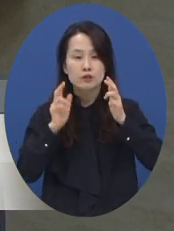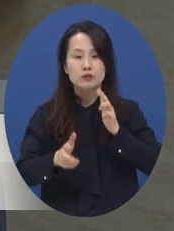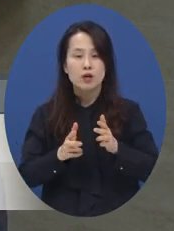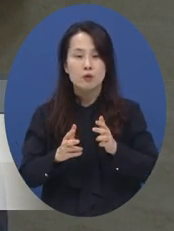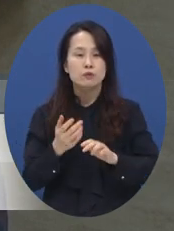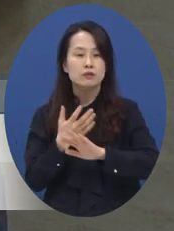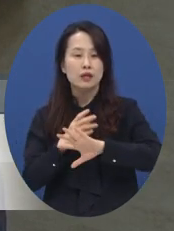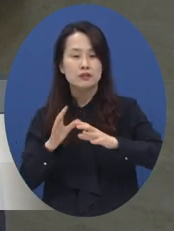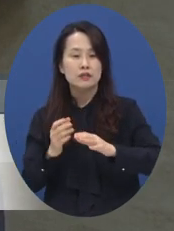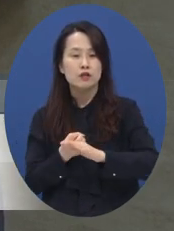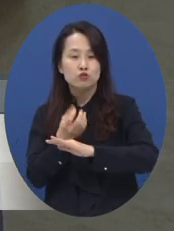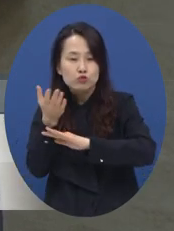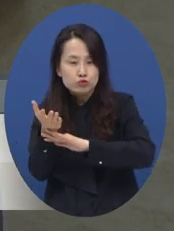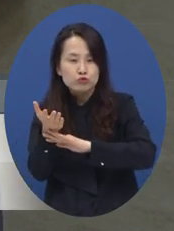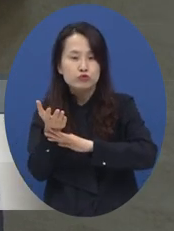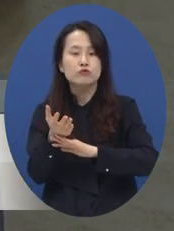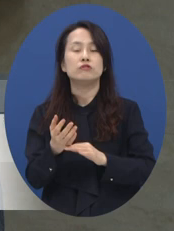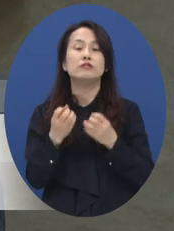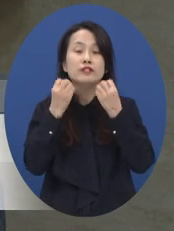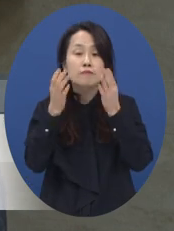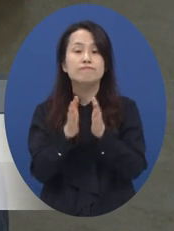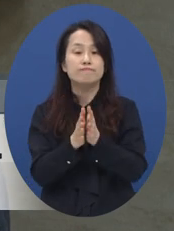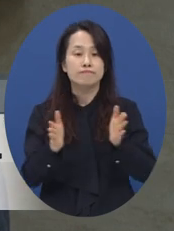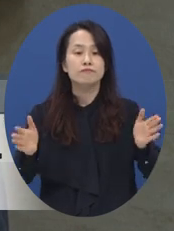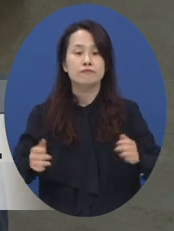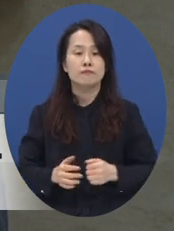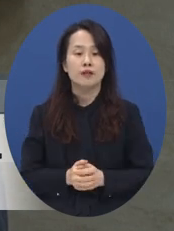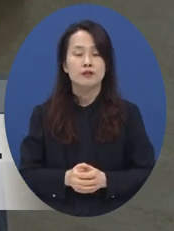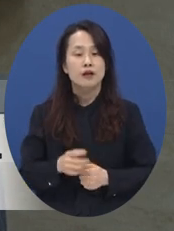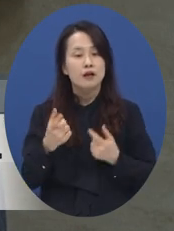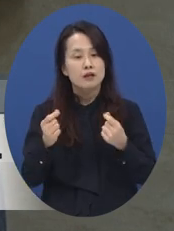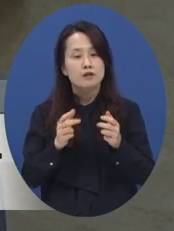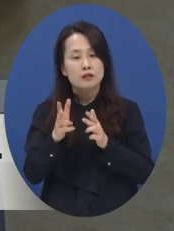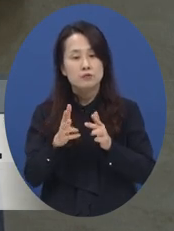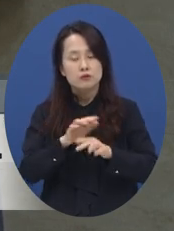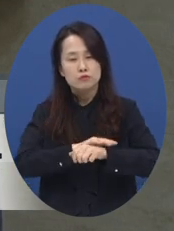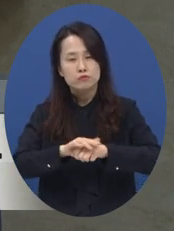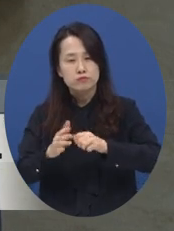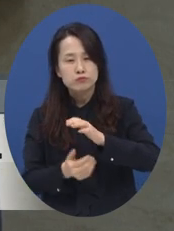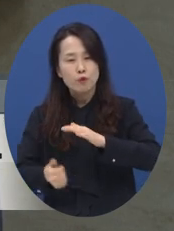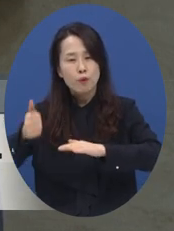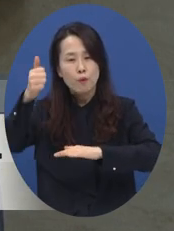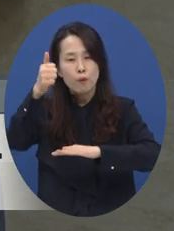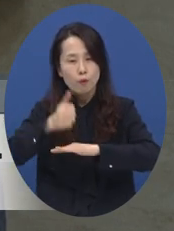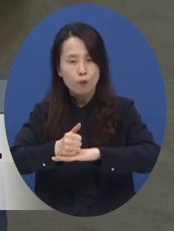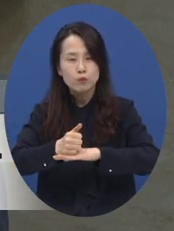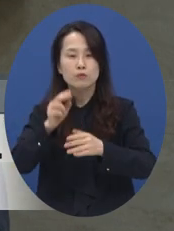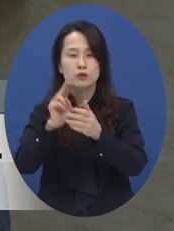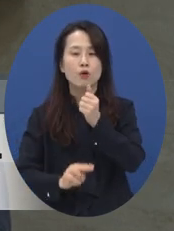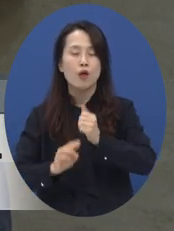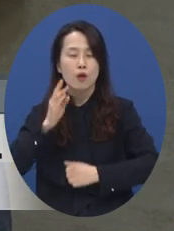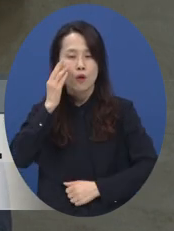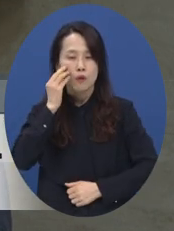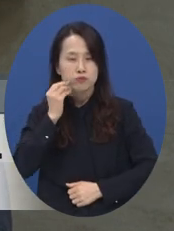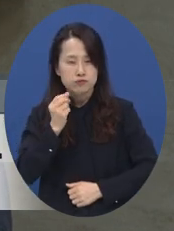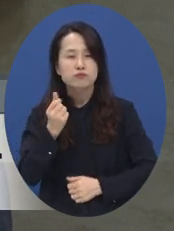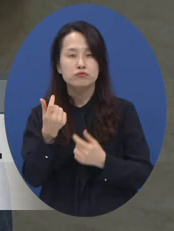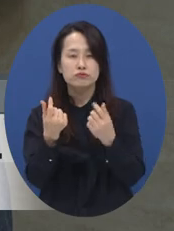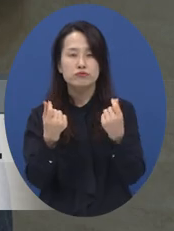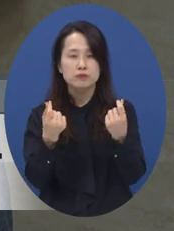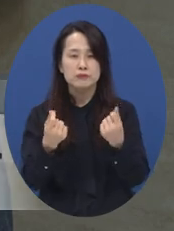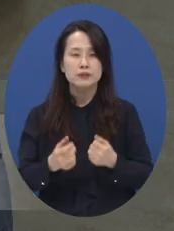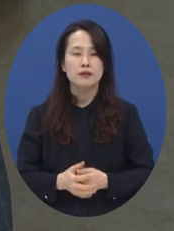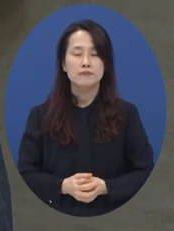헤 비즈니스 사업을 진출했습니다 자유롭게 그래서 그런 사업들이 어 잘 성공적으로 이루어지지